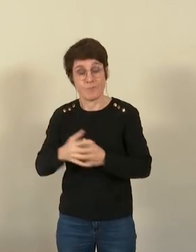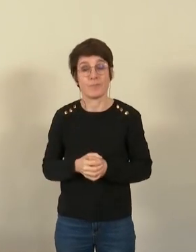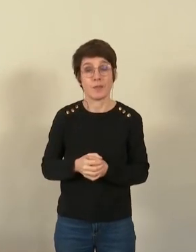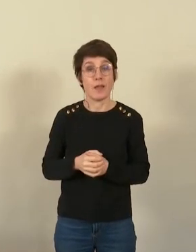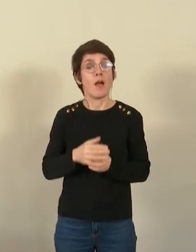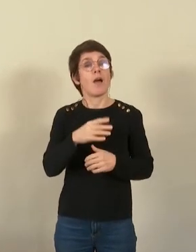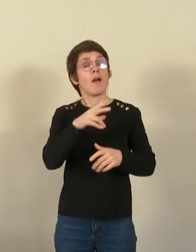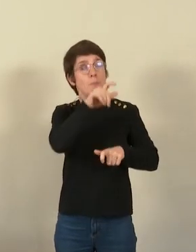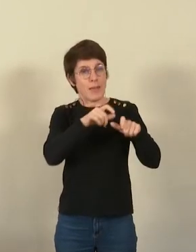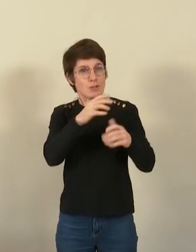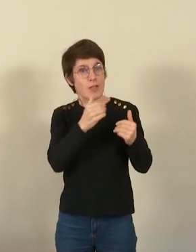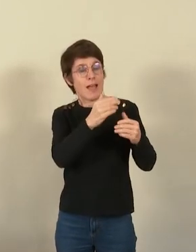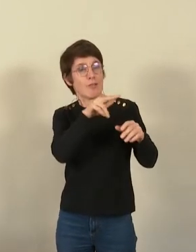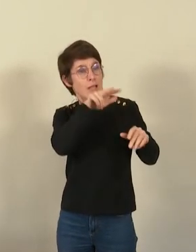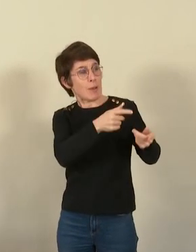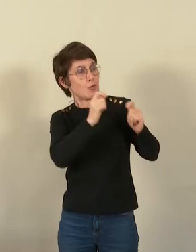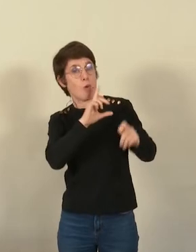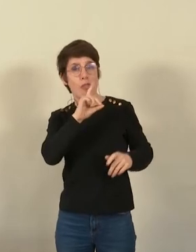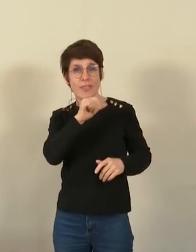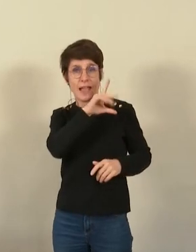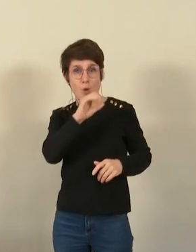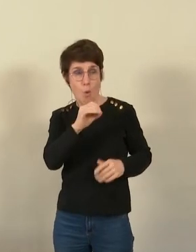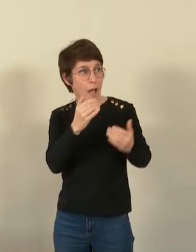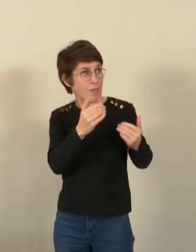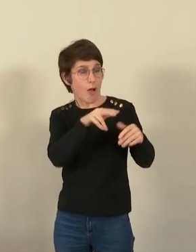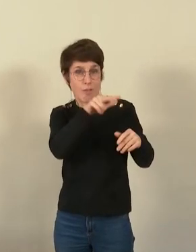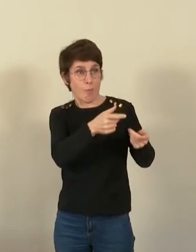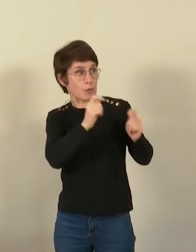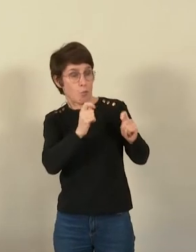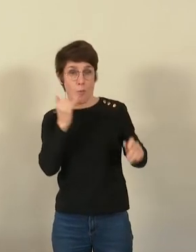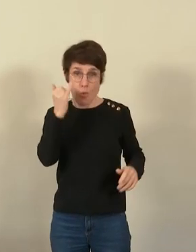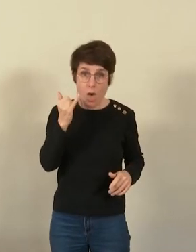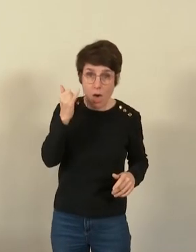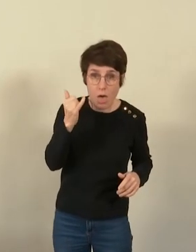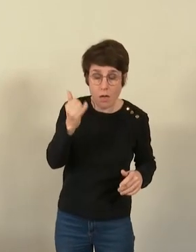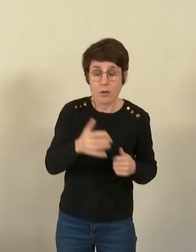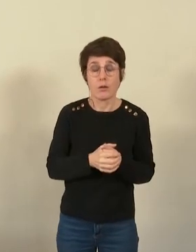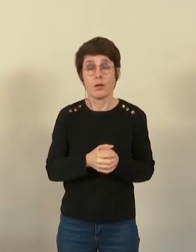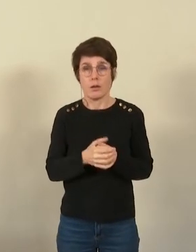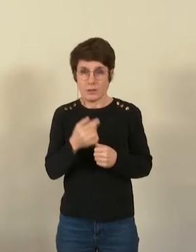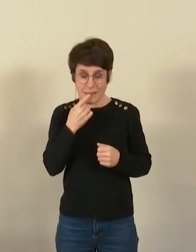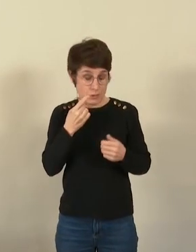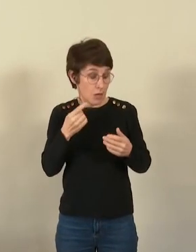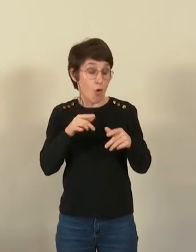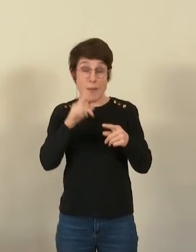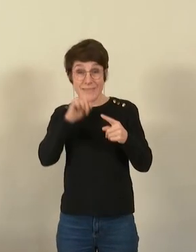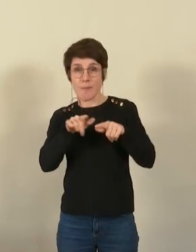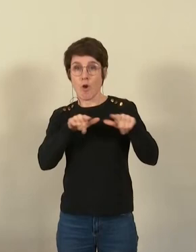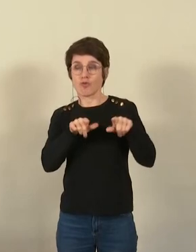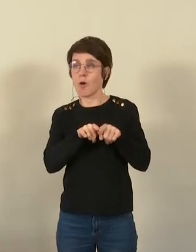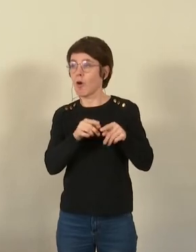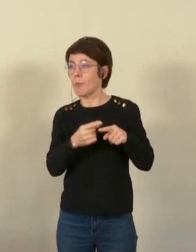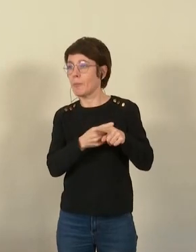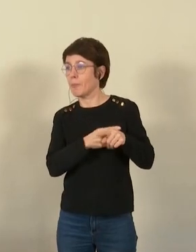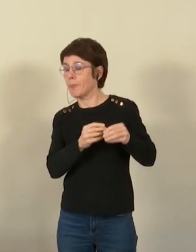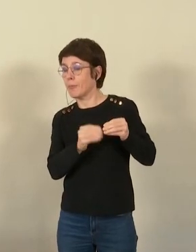en attente d'un relogement ces chiffres montrent une augmentation préoccupante du mallogement au fil des années corrélées à une crise générale